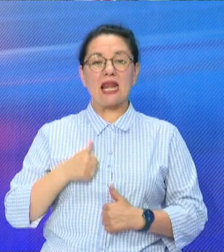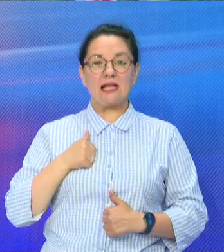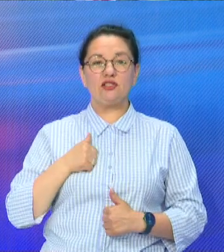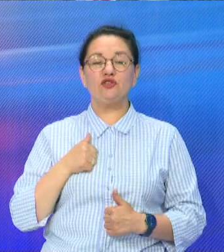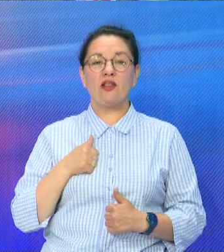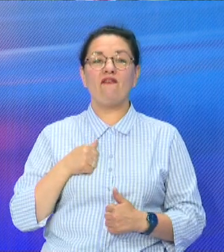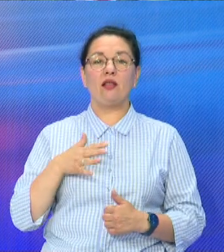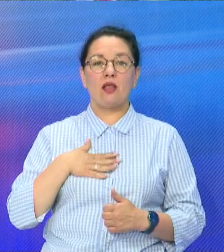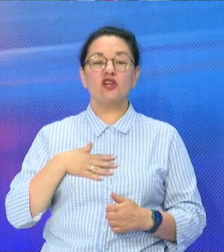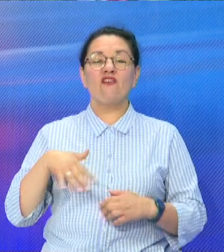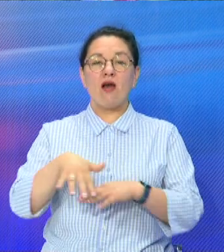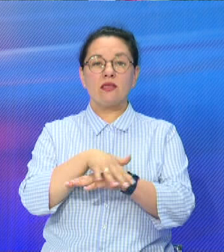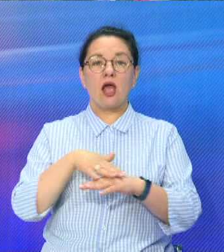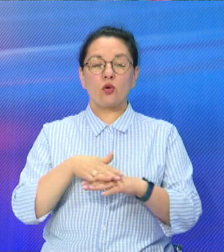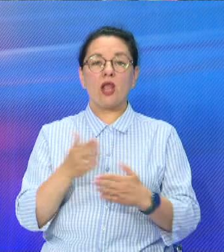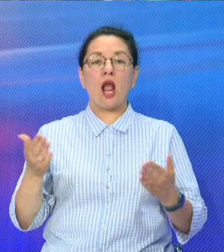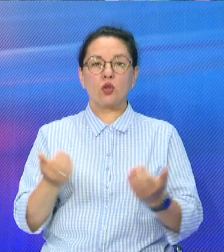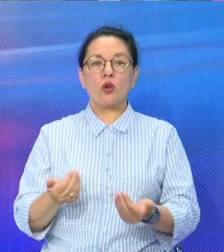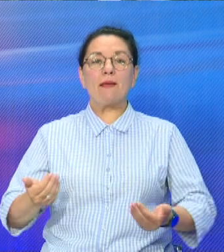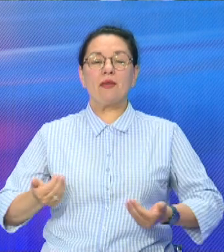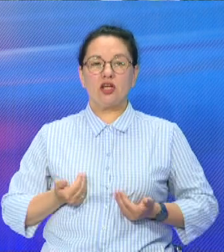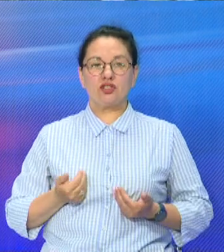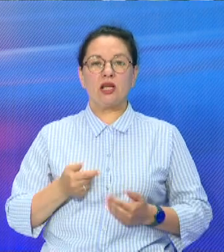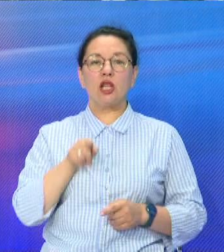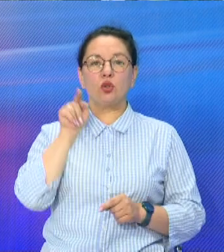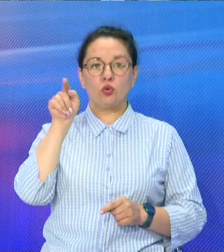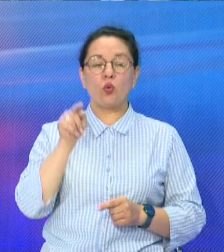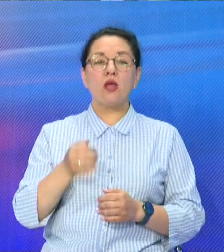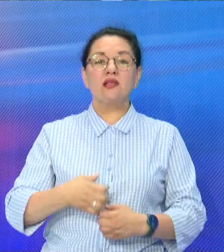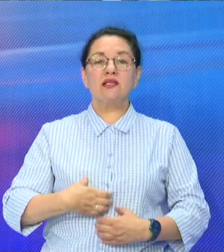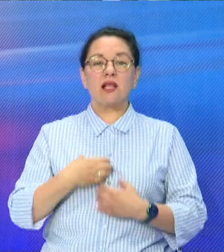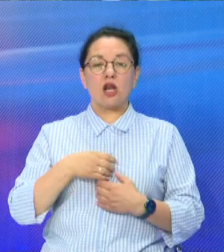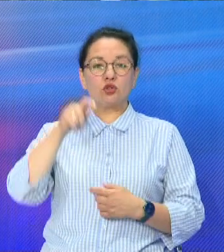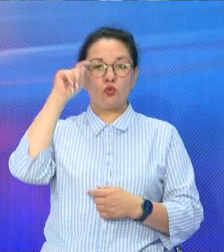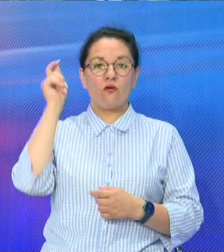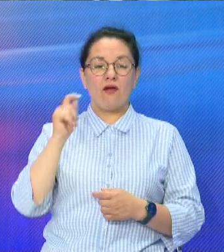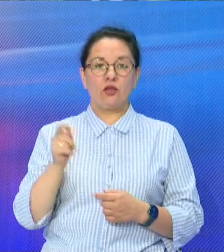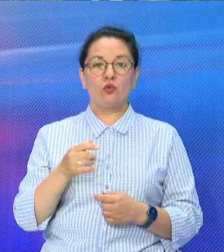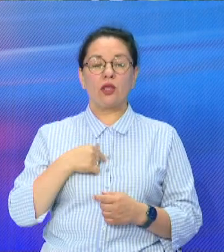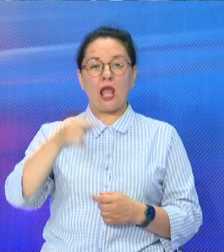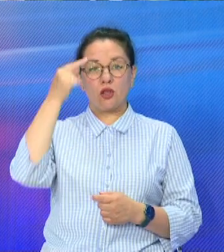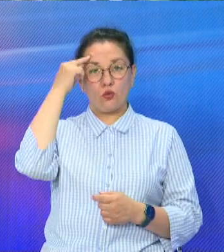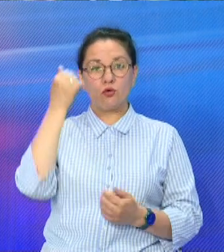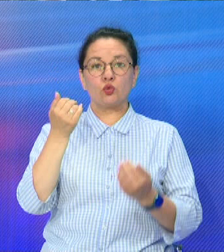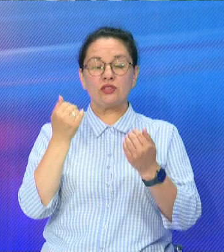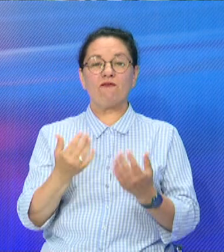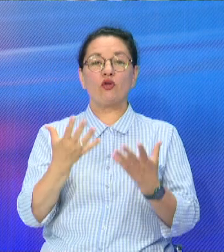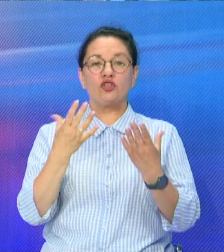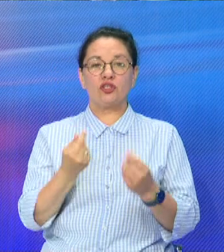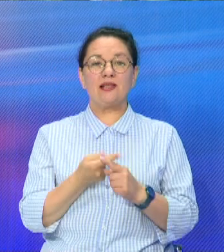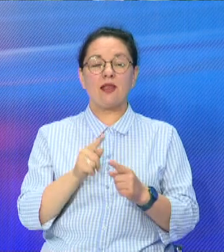народа который пережил ту страшную войну я думаю что сегодняшний день он показателен для всех и